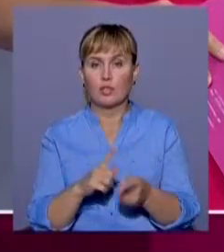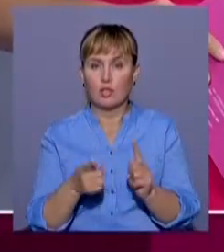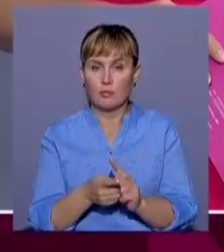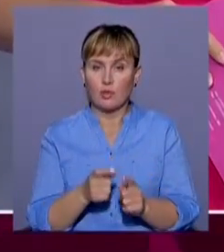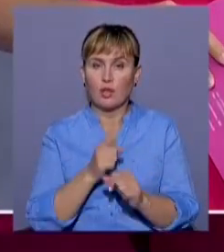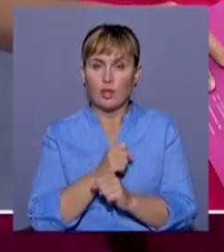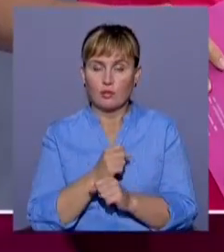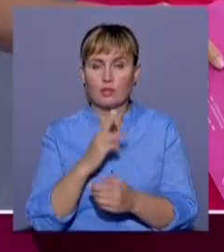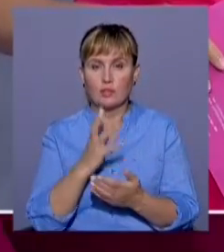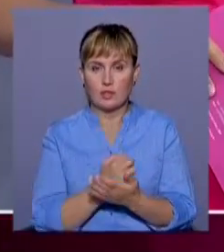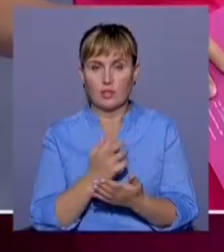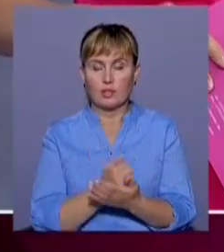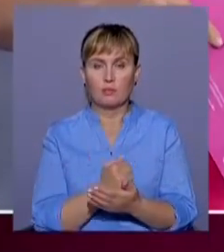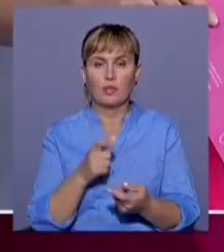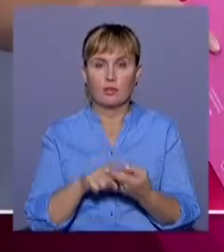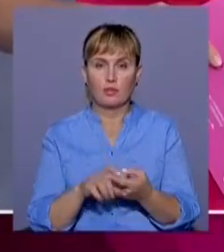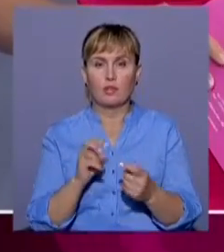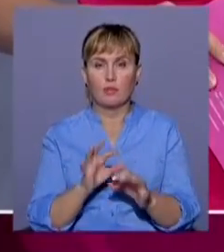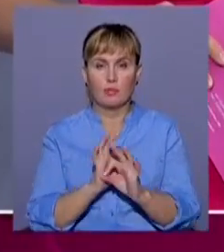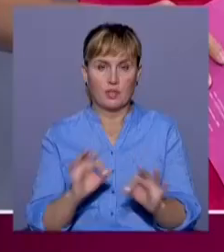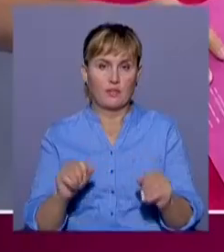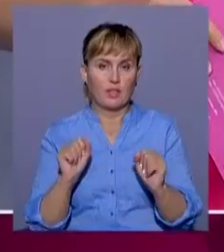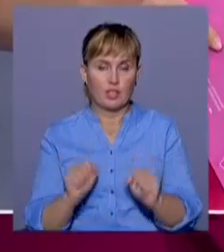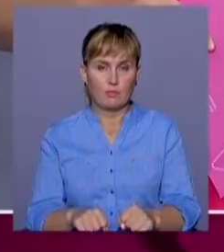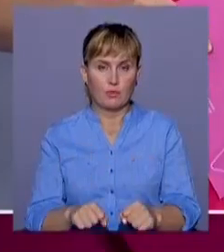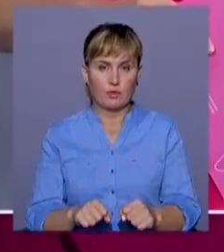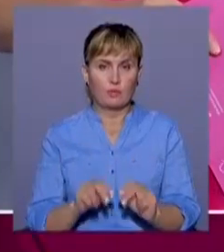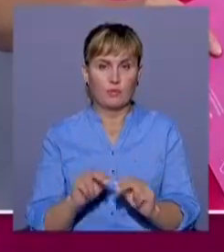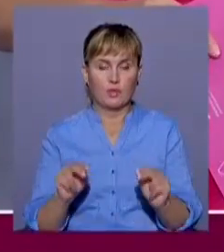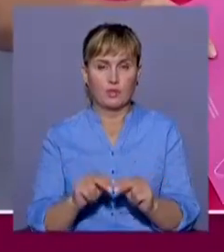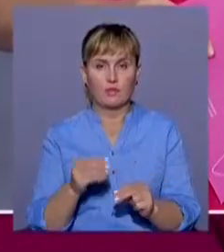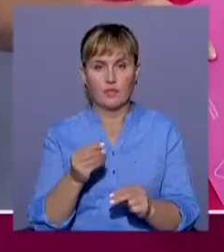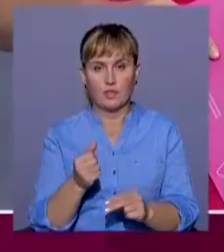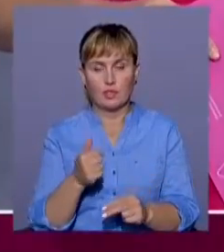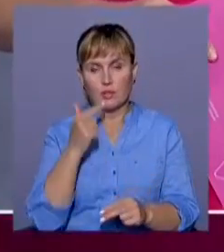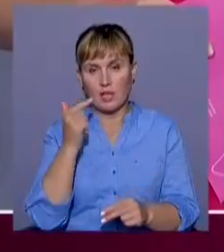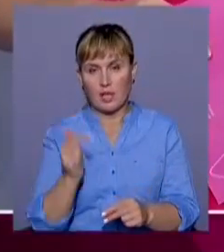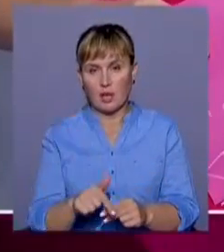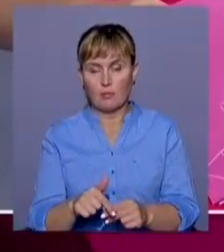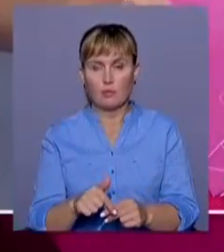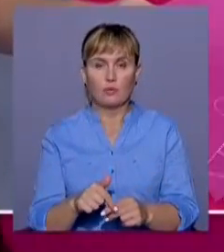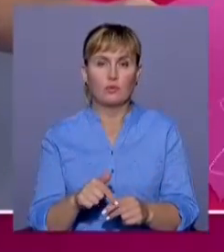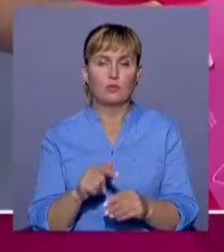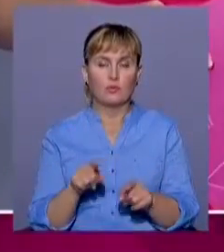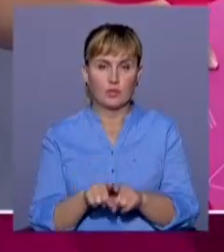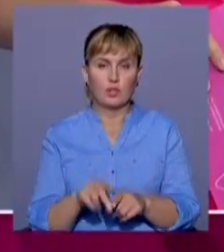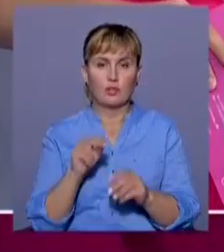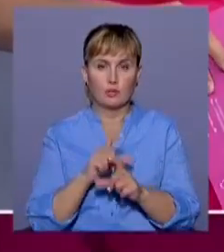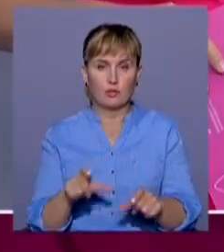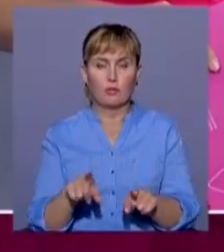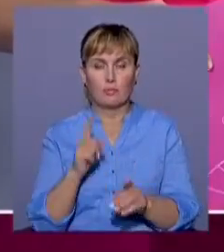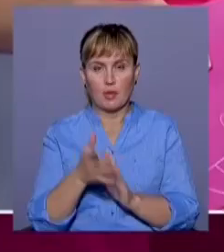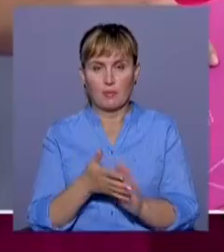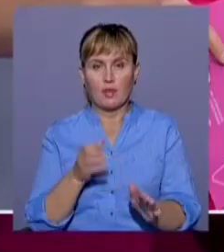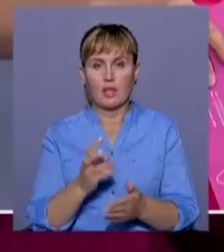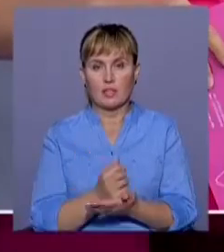к каникулярному заработку относятся как к прекрасной возможности преподать детям финансовую грамотность. Уж так школьник точно поймет,